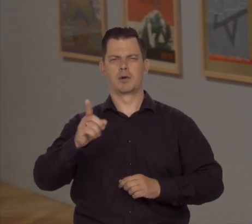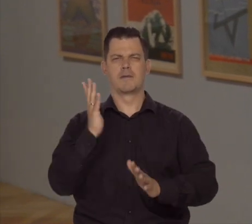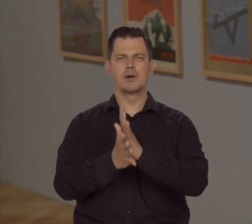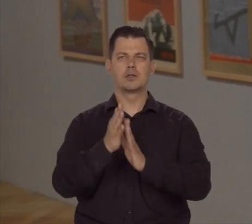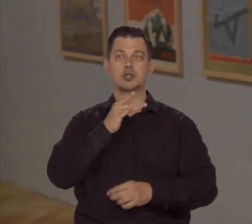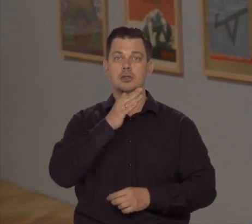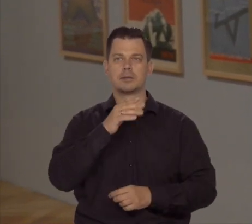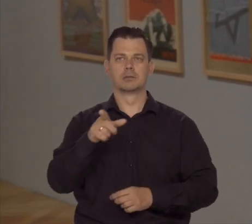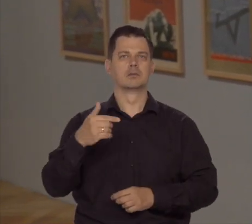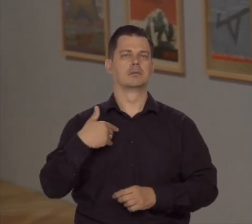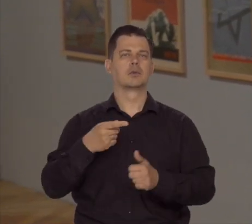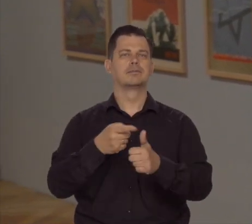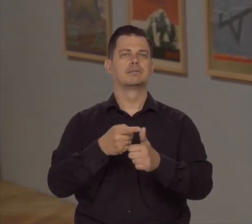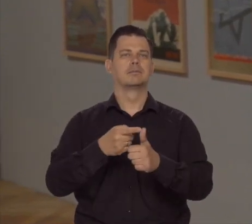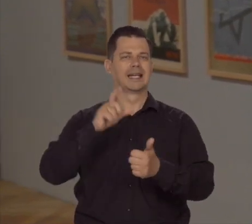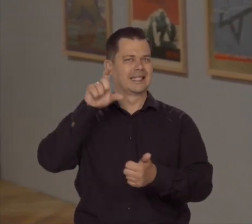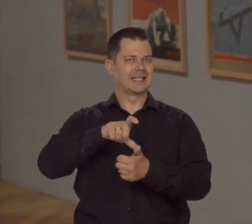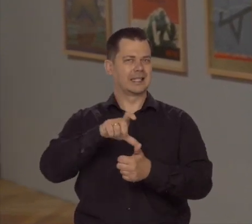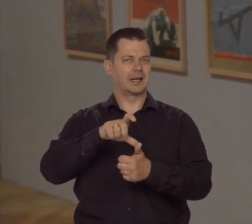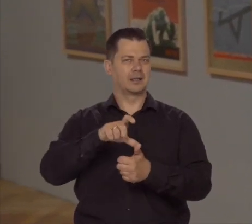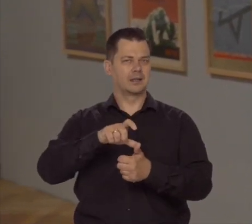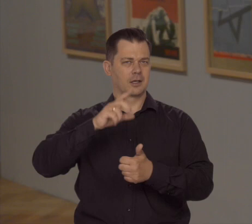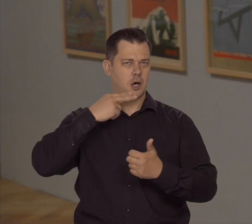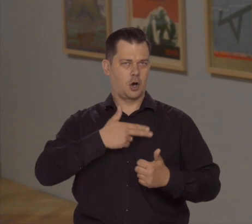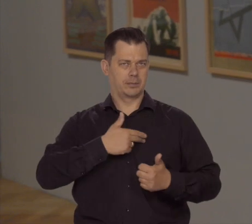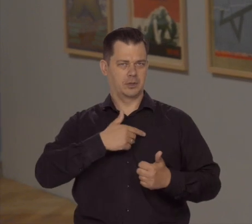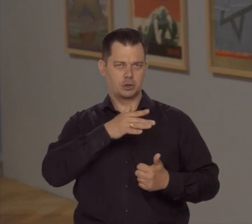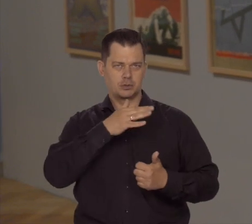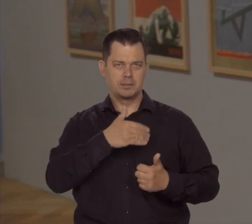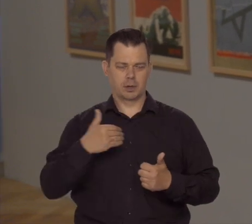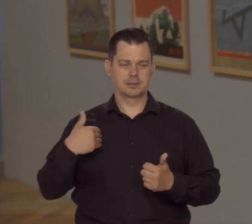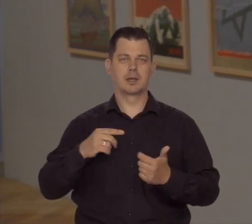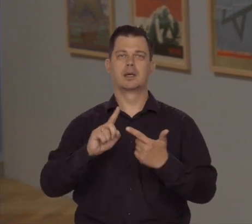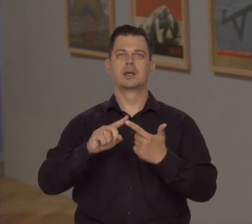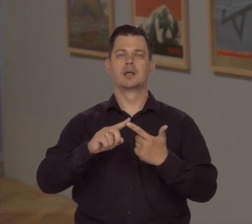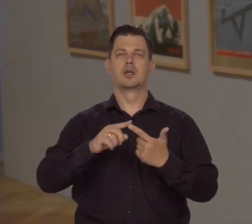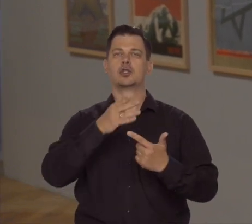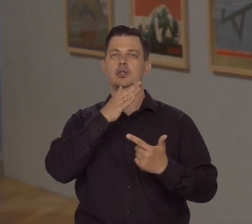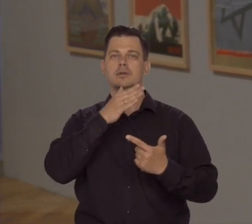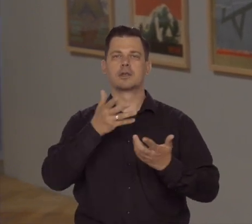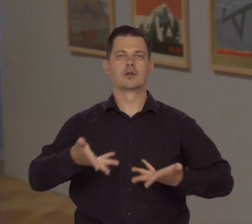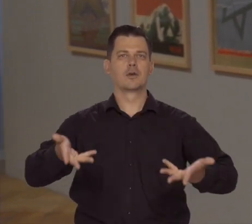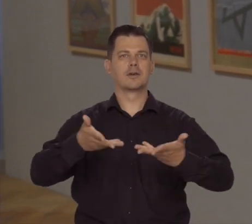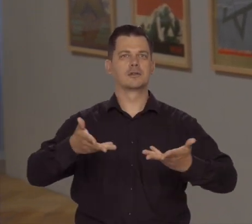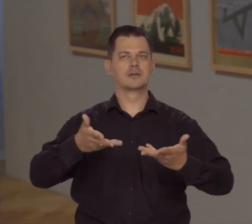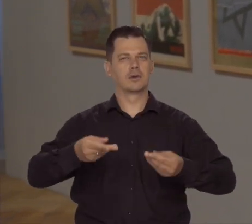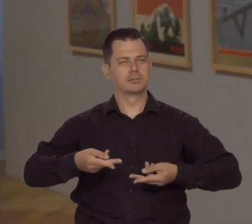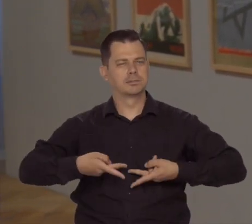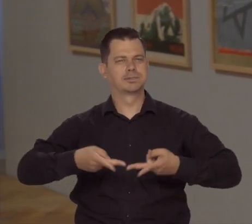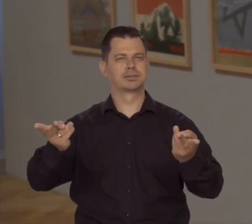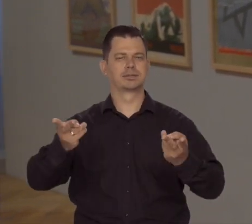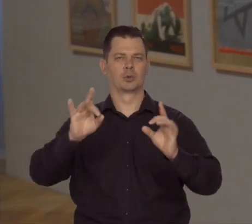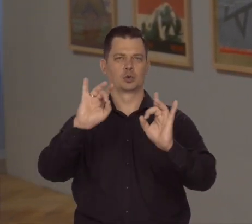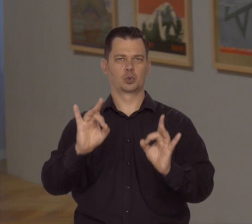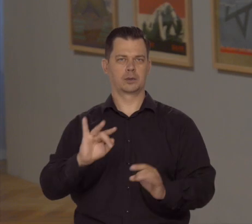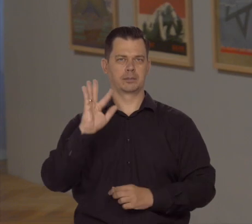społeczności żydowskiej w Polsce, czyli Centralny Komitet Żydów w Polsce i Żydowskie Towarzystwo Krzewienia Sztuk